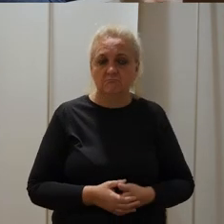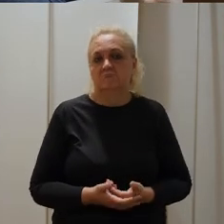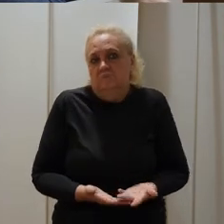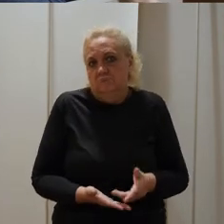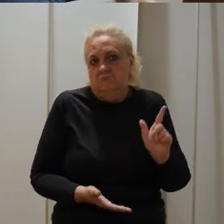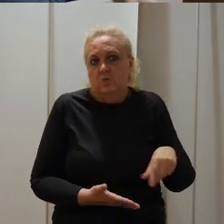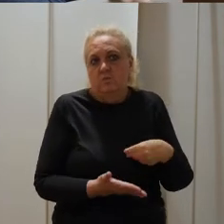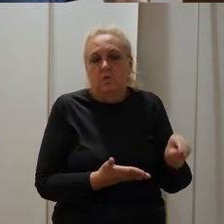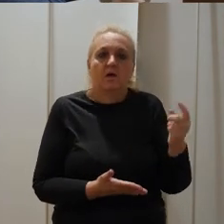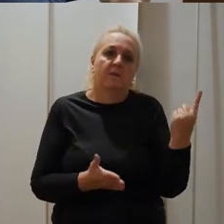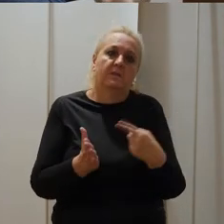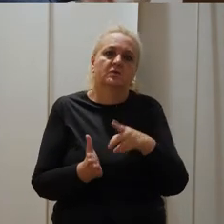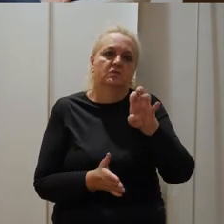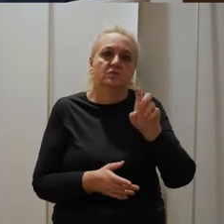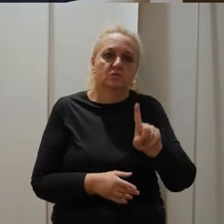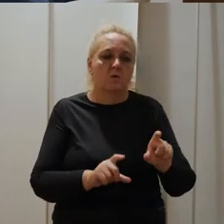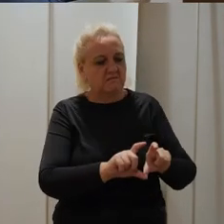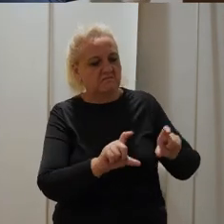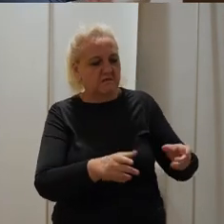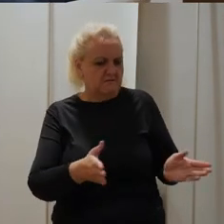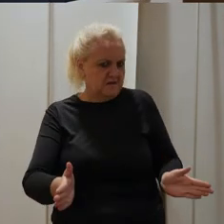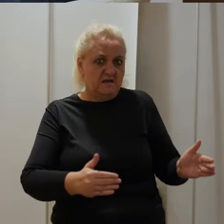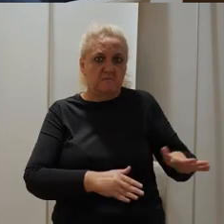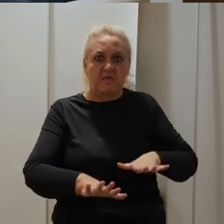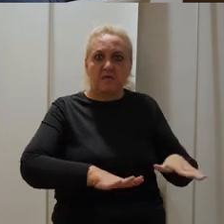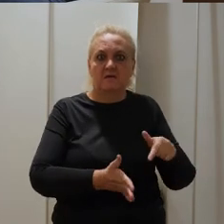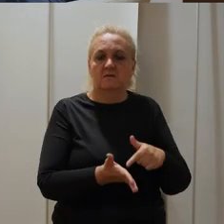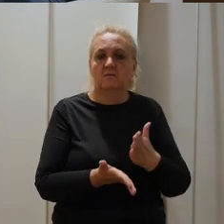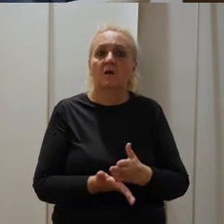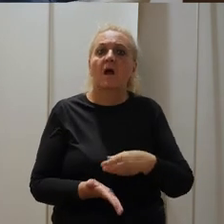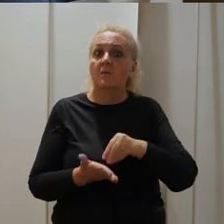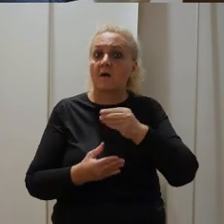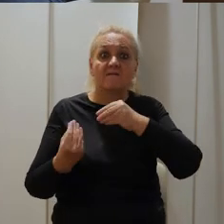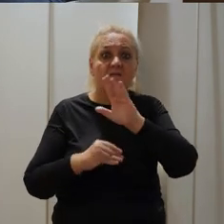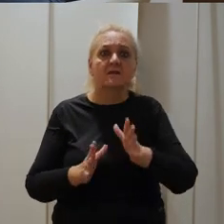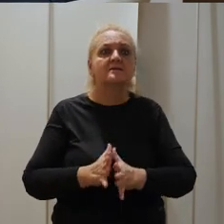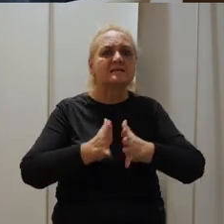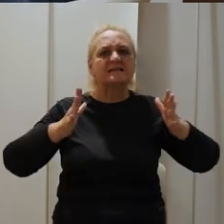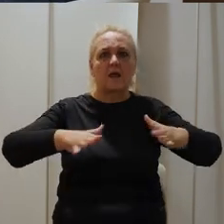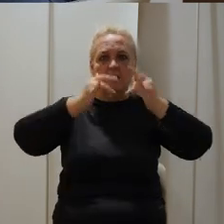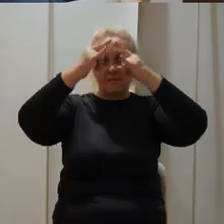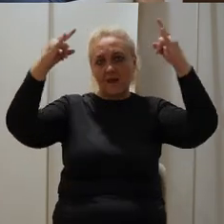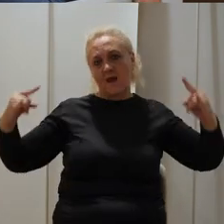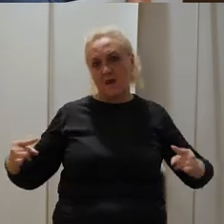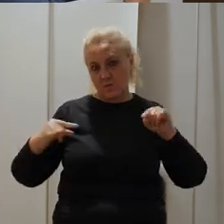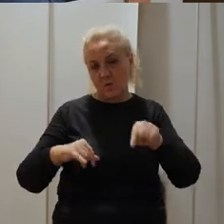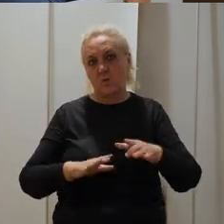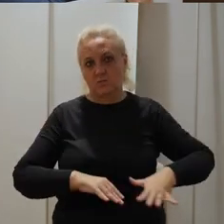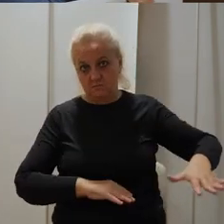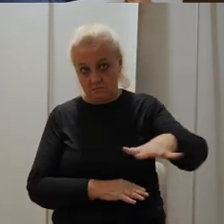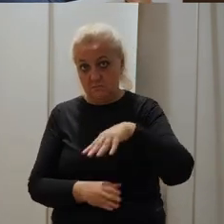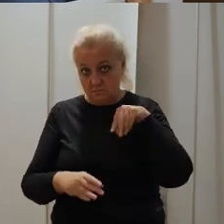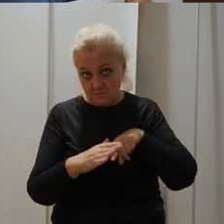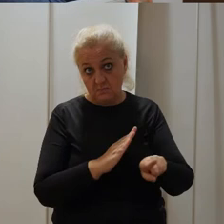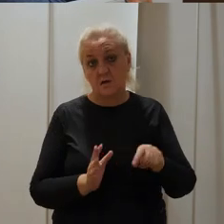mieli płacić 1400 zł za kawałek miejsca? Oni oczywiście płacą więcej, bo mają wielki namiot, nie taką jedną popidówkę, ale no.